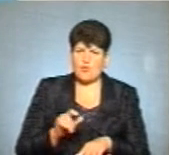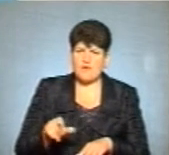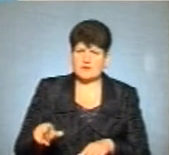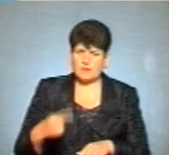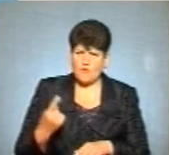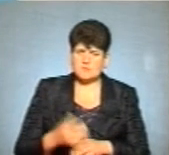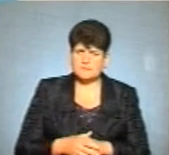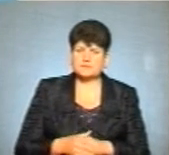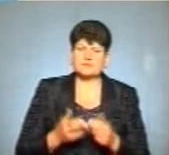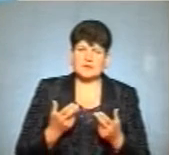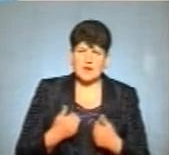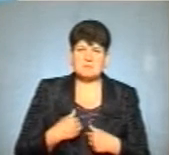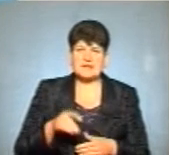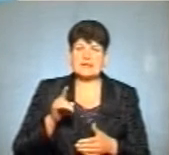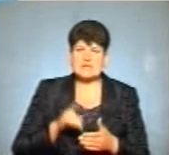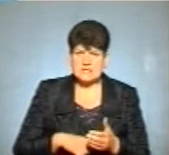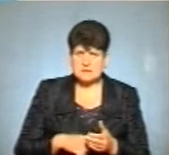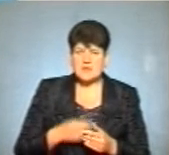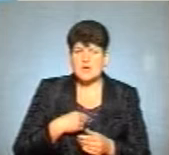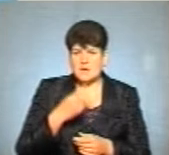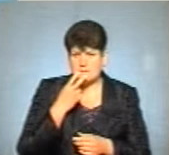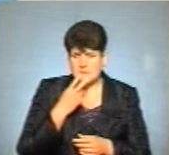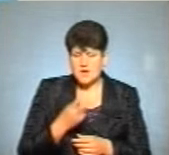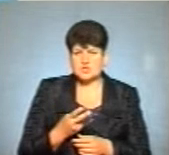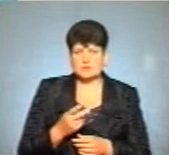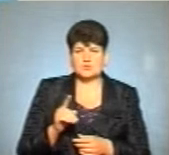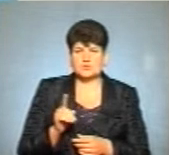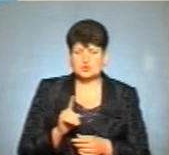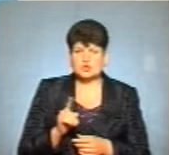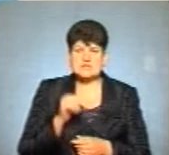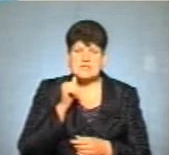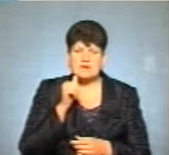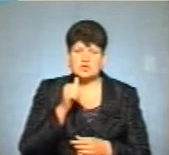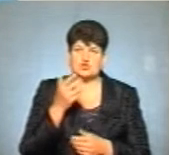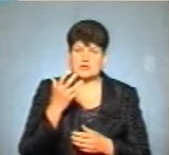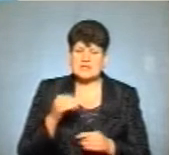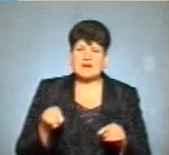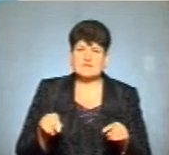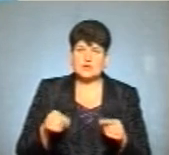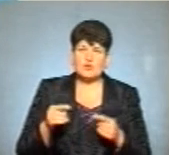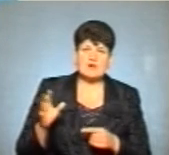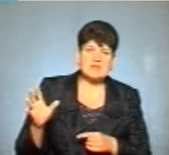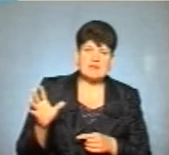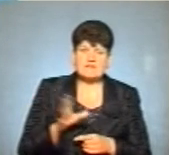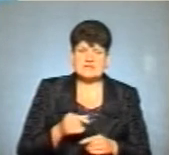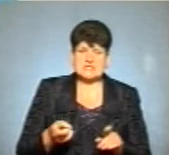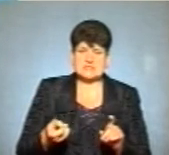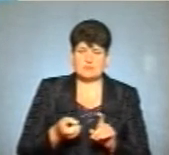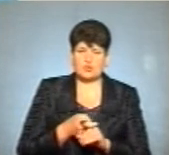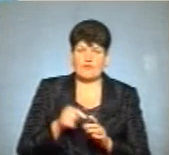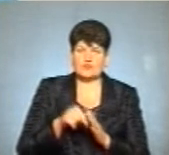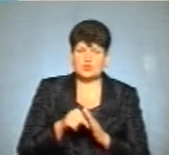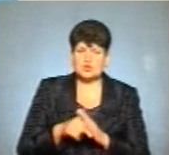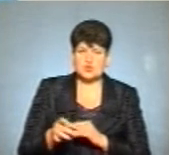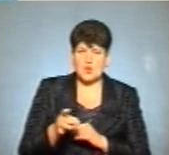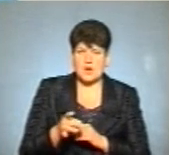Так, ми надіємося і бачимо таке бачення, що з завтрашнього дня будуть відновлені всі сполучення внутрішньої